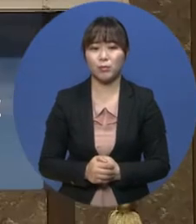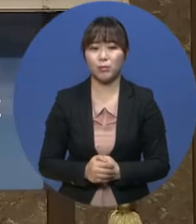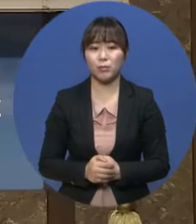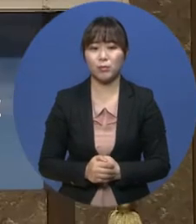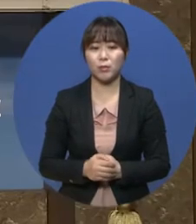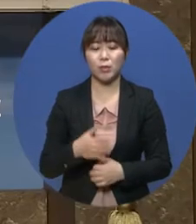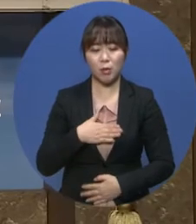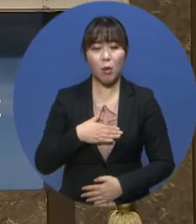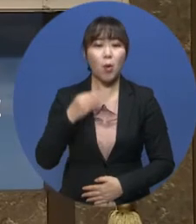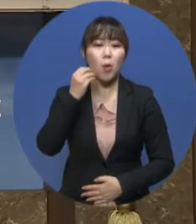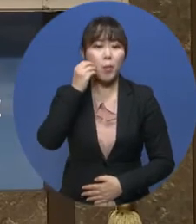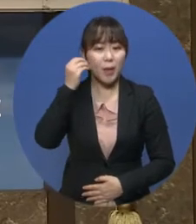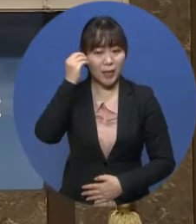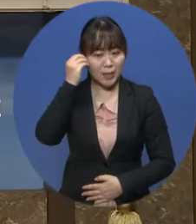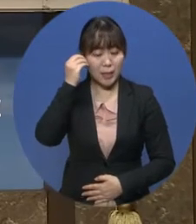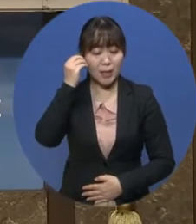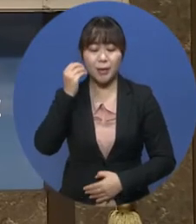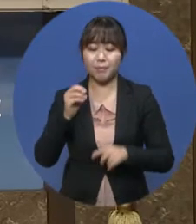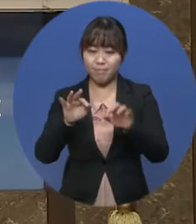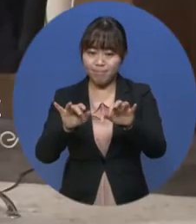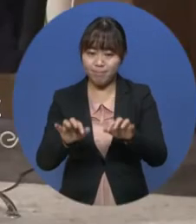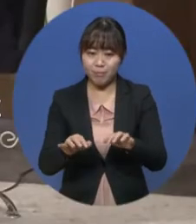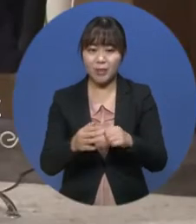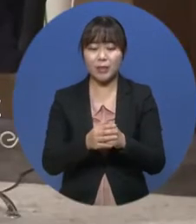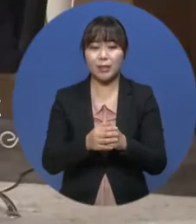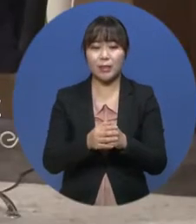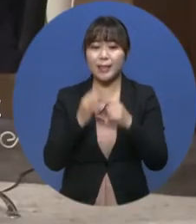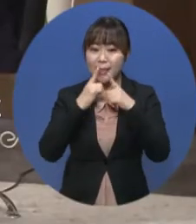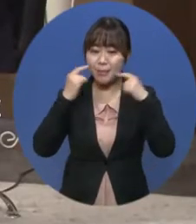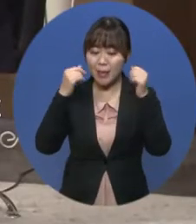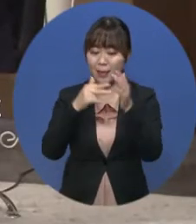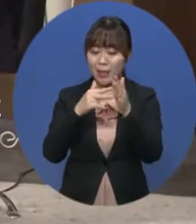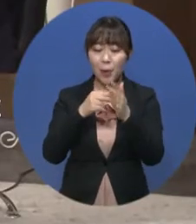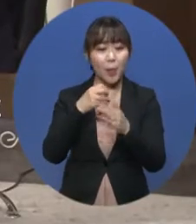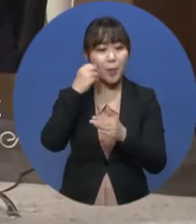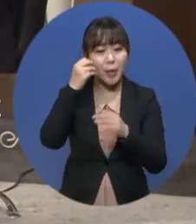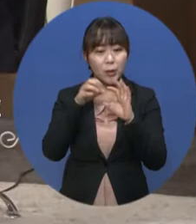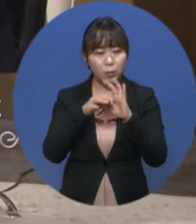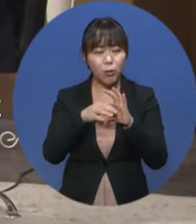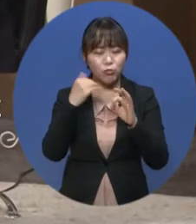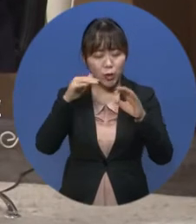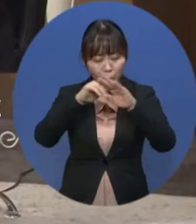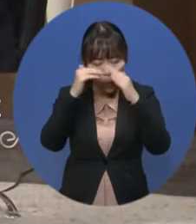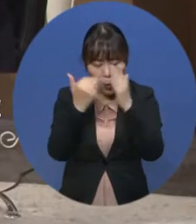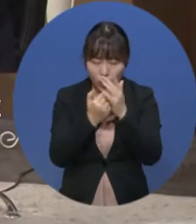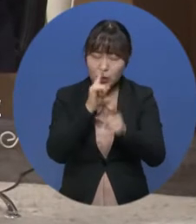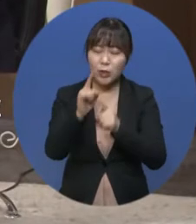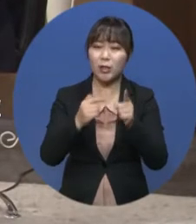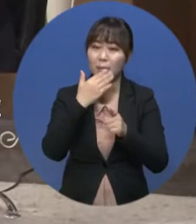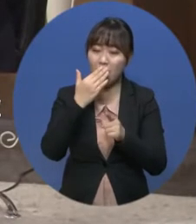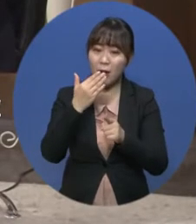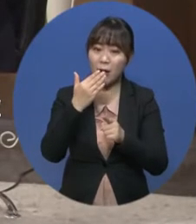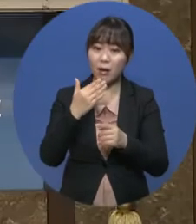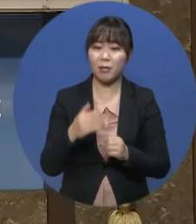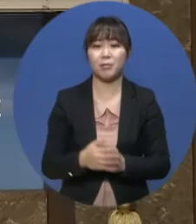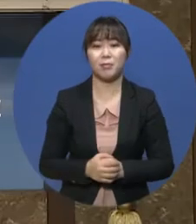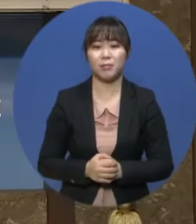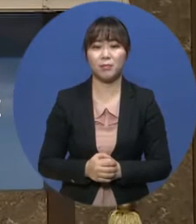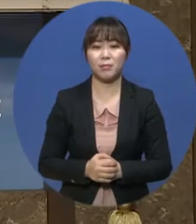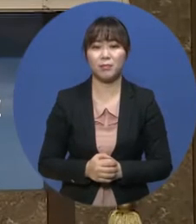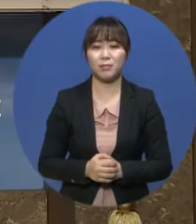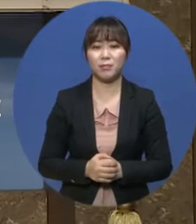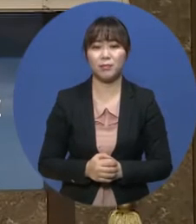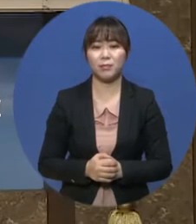회의시 내가 통해 줘 아 스마일 제가 홈페이지를 통해서 누구나 지원이 가능한 부분이 어